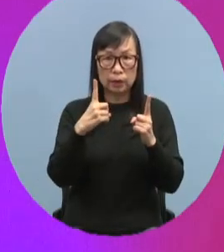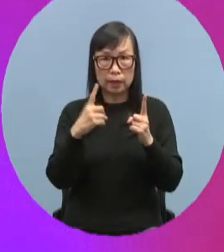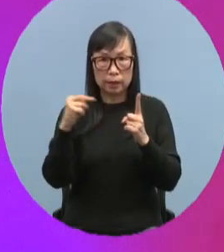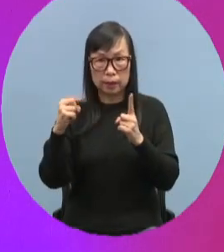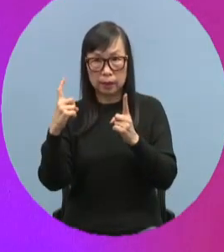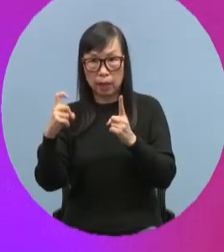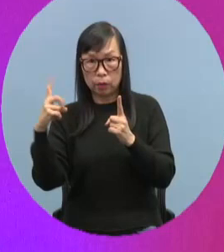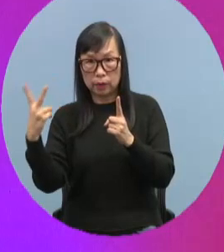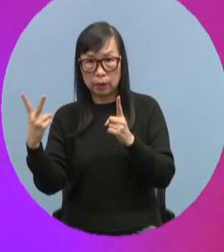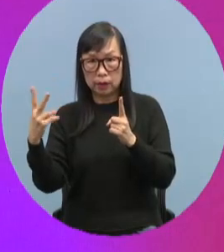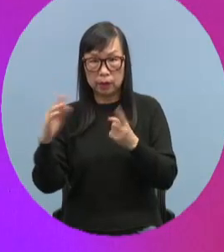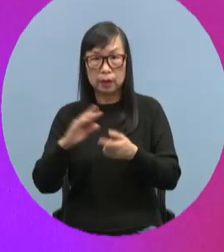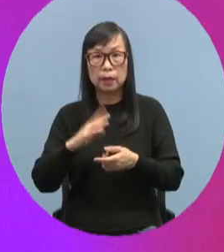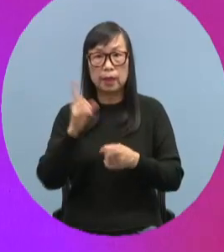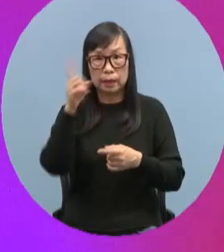1992年度的